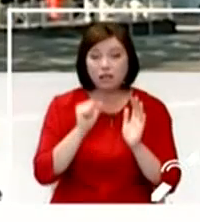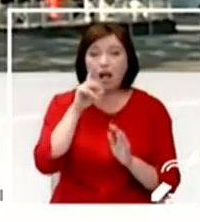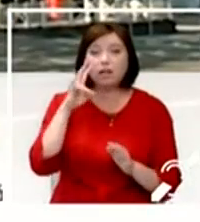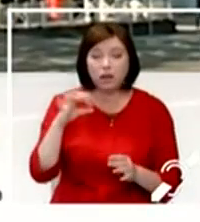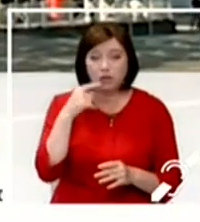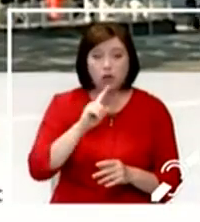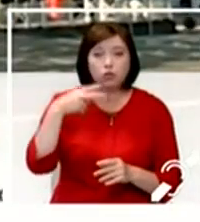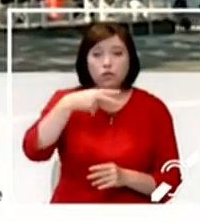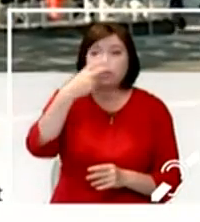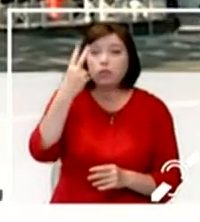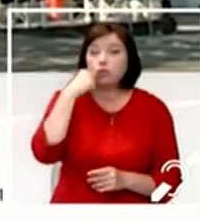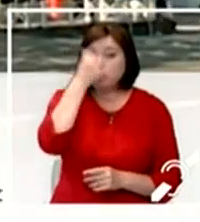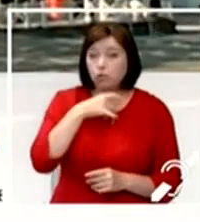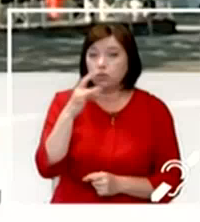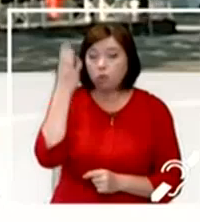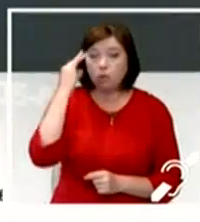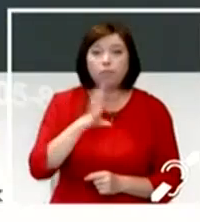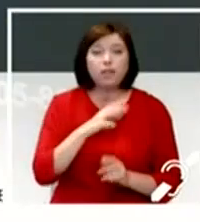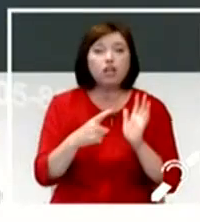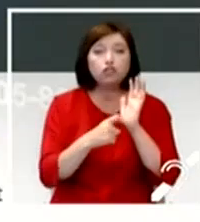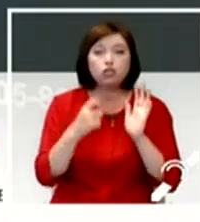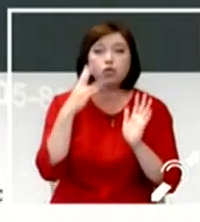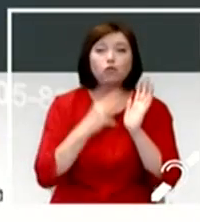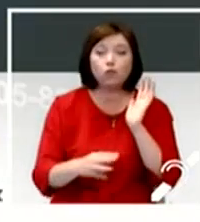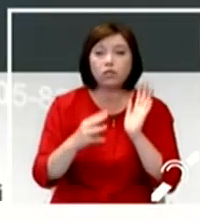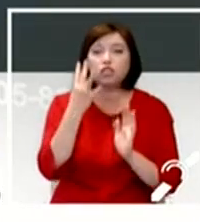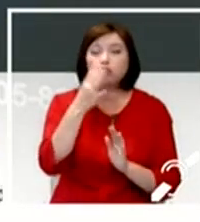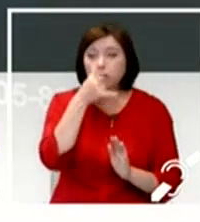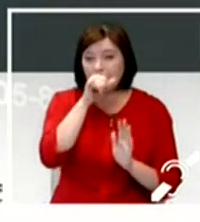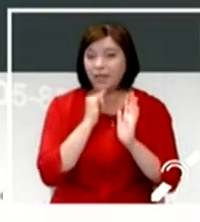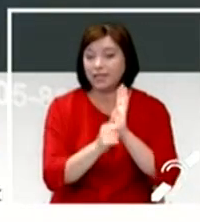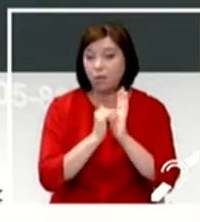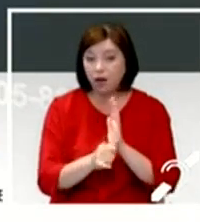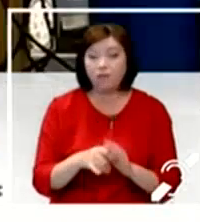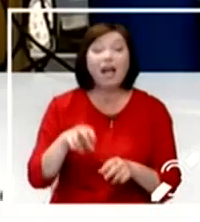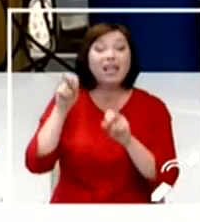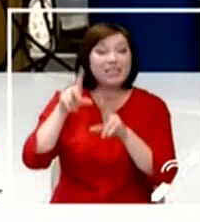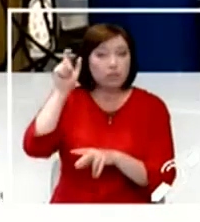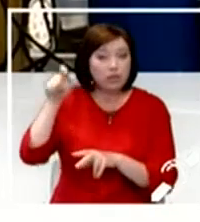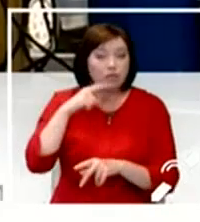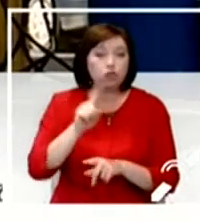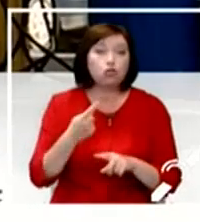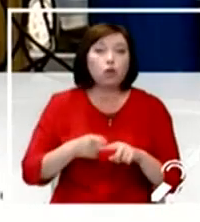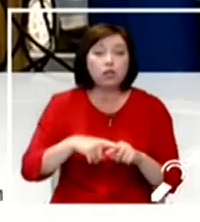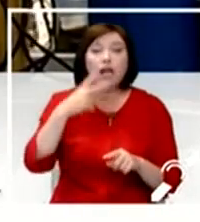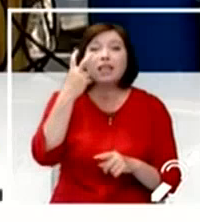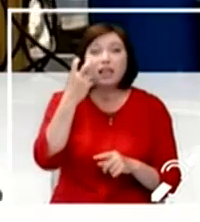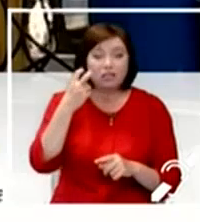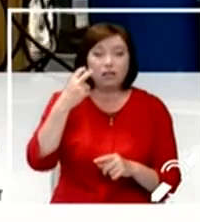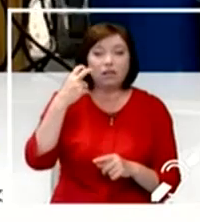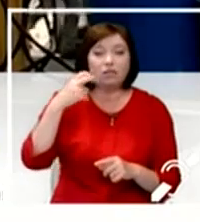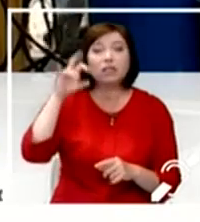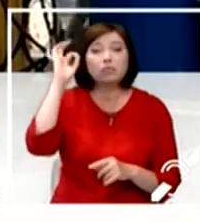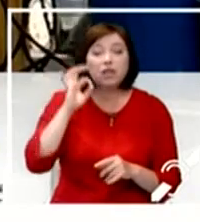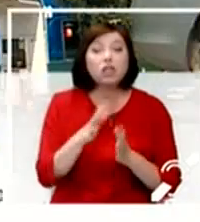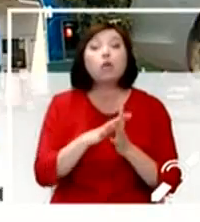în 2022 în Republica Moldova erau 684 de benzinării. Specialiștii spun că ar fi cu 20% mai multe decât